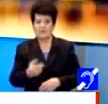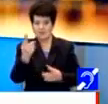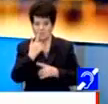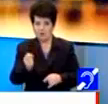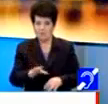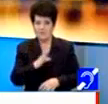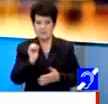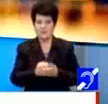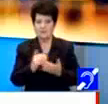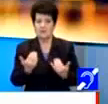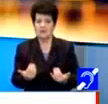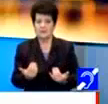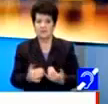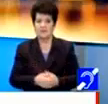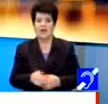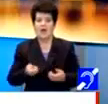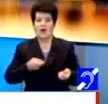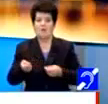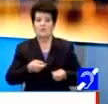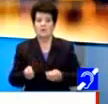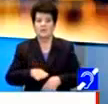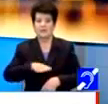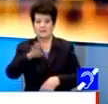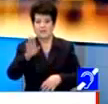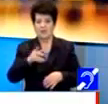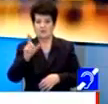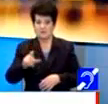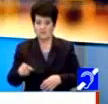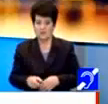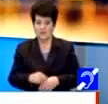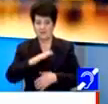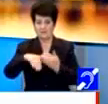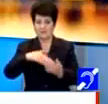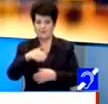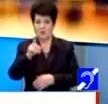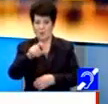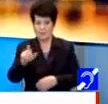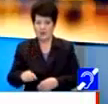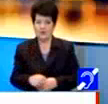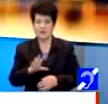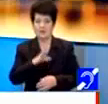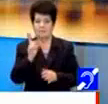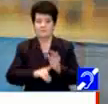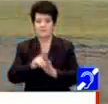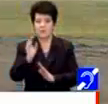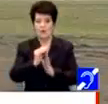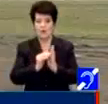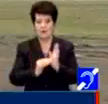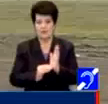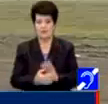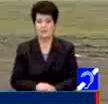a fost făcută publică abia astăzi. Autoritatea Aeronautică Civilă invocă o eroare umană și anunță că a demarat o anchetă.